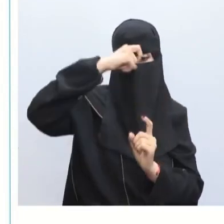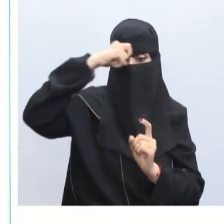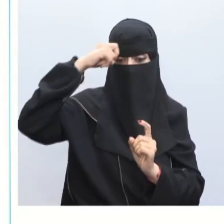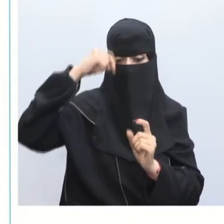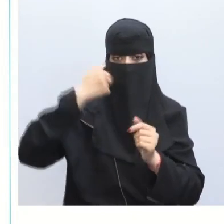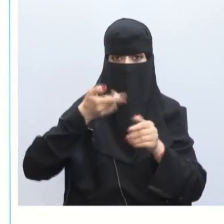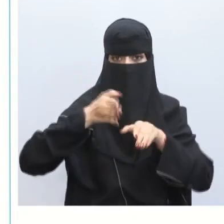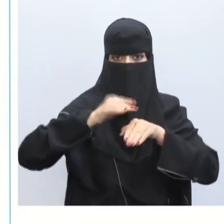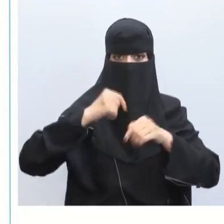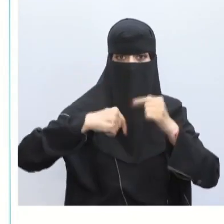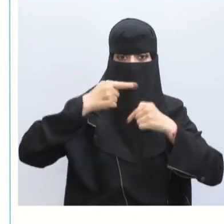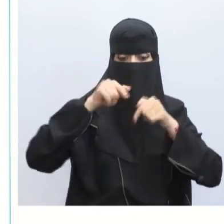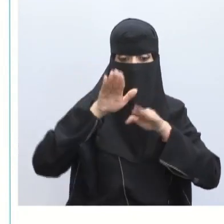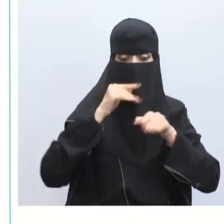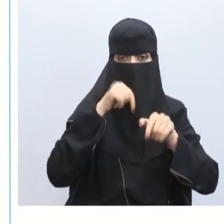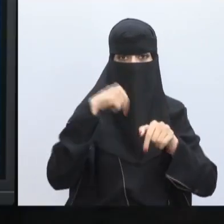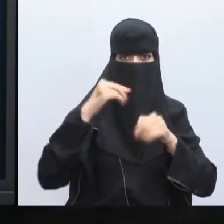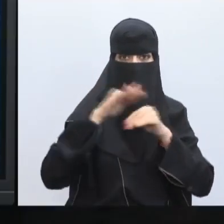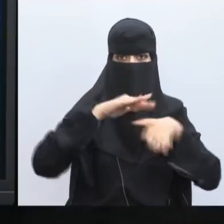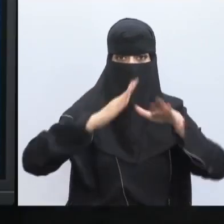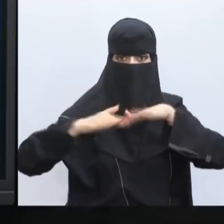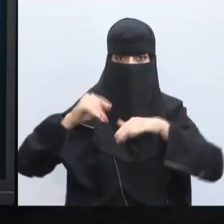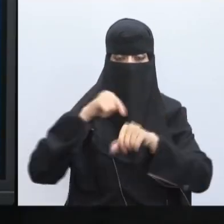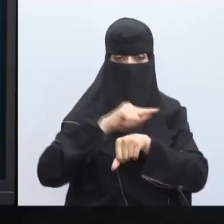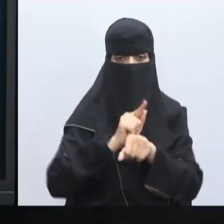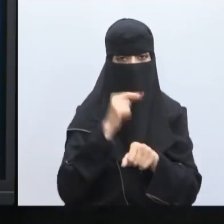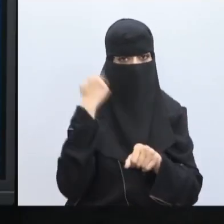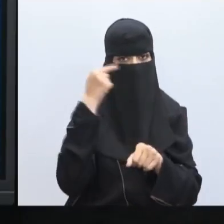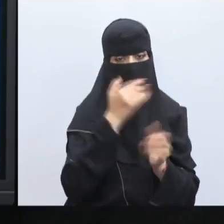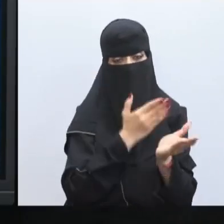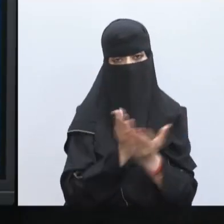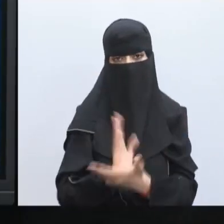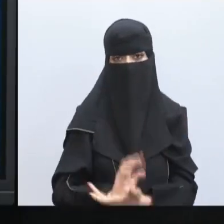البحر حن اعطيكم دقيقه للتفكير ونرجع